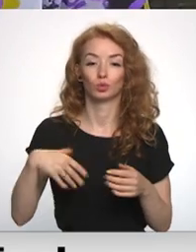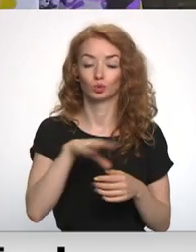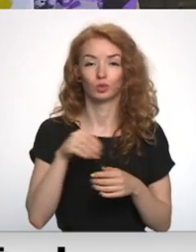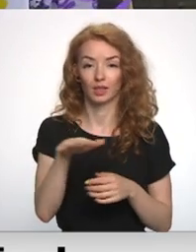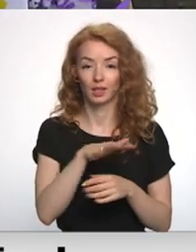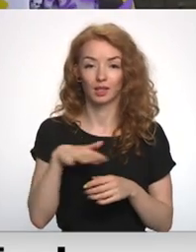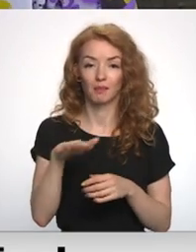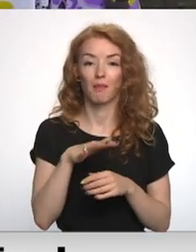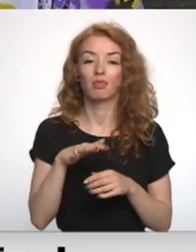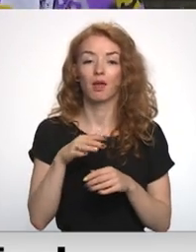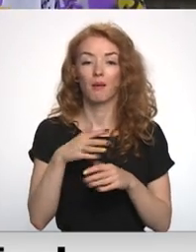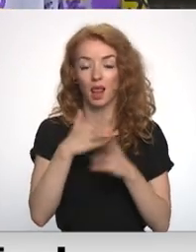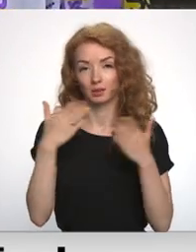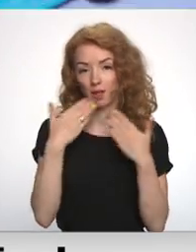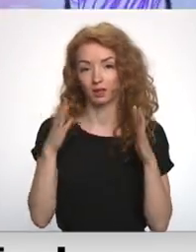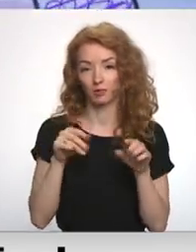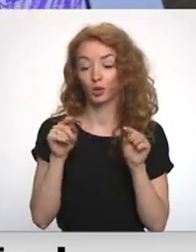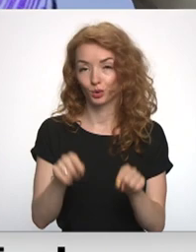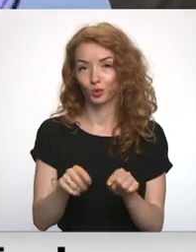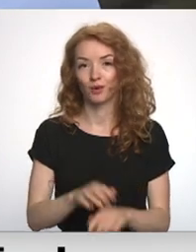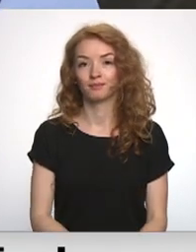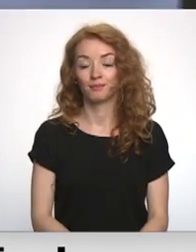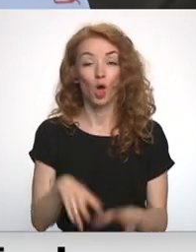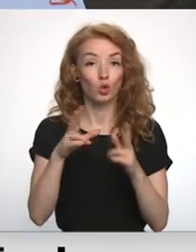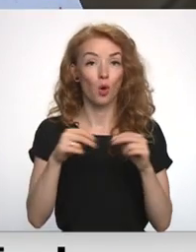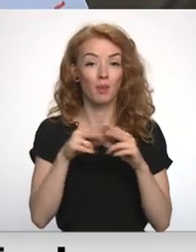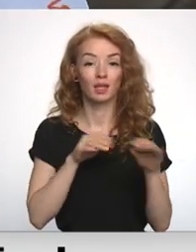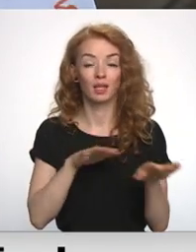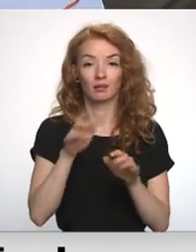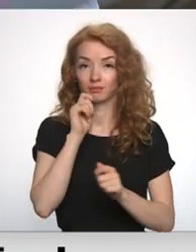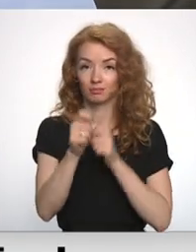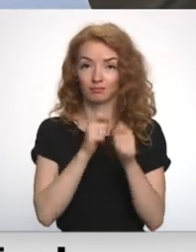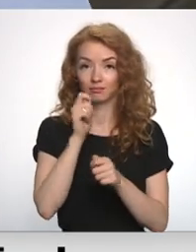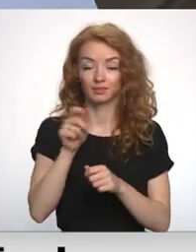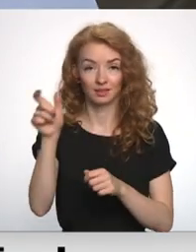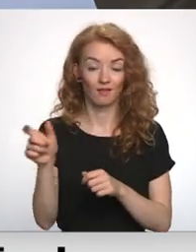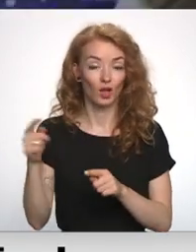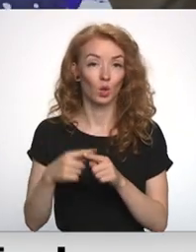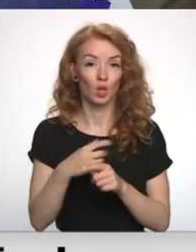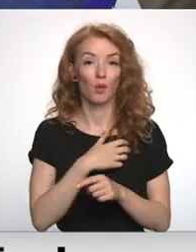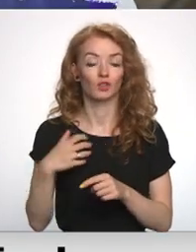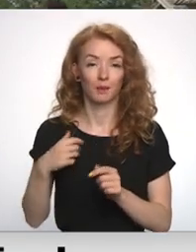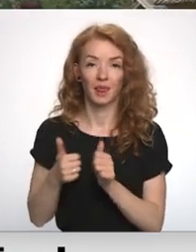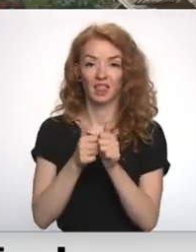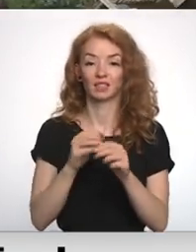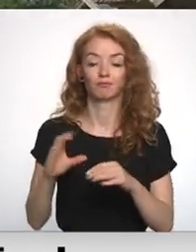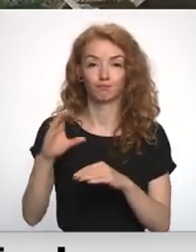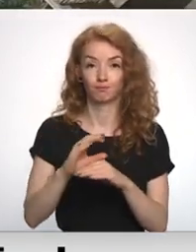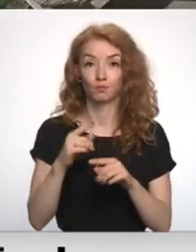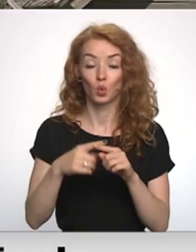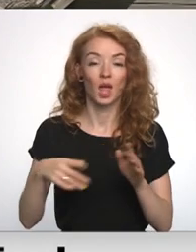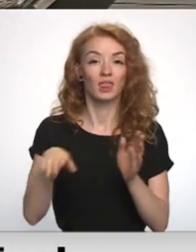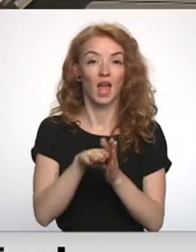ģimenei. Un par to liels paldies! Nometnes tiek rīkotas par ziedotāju līdzekļiem un pašvaldību līdzfinansējumu. Dalībai